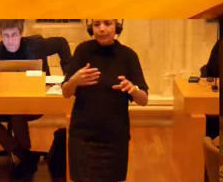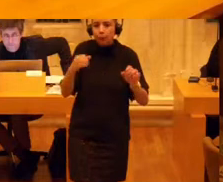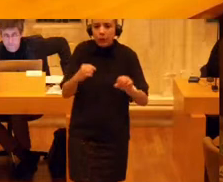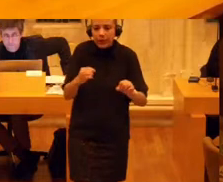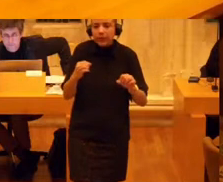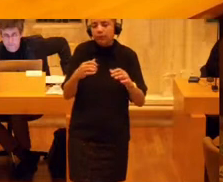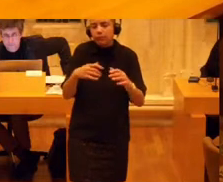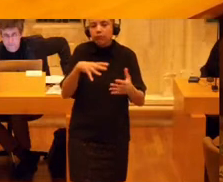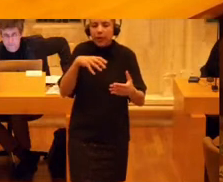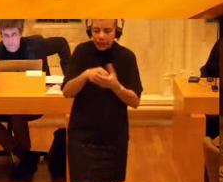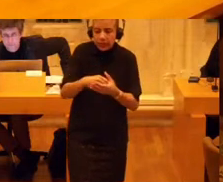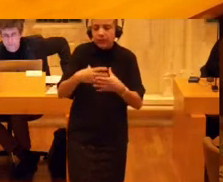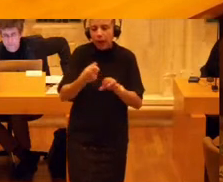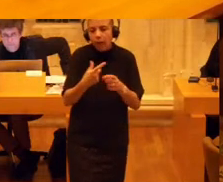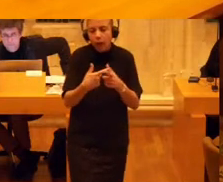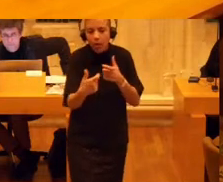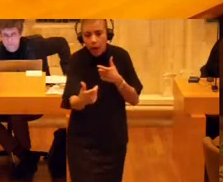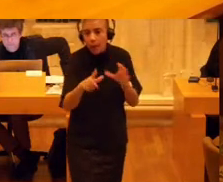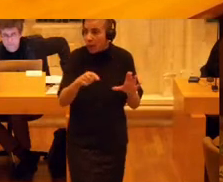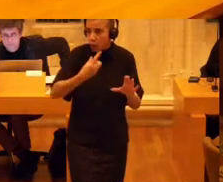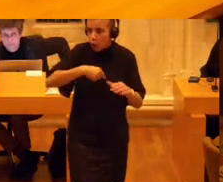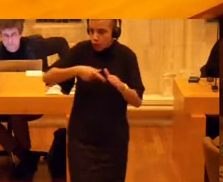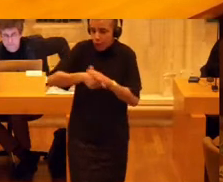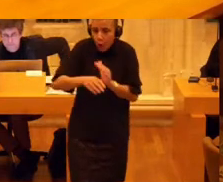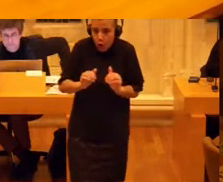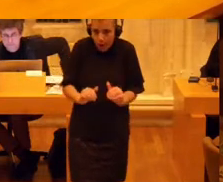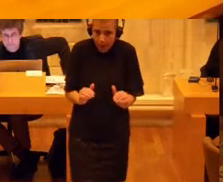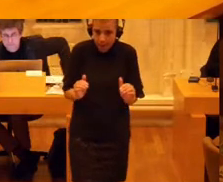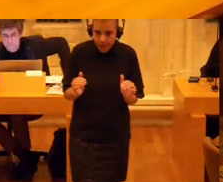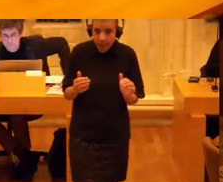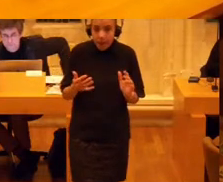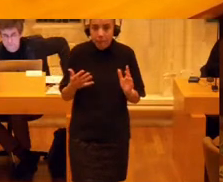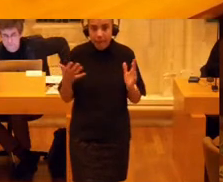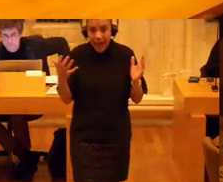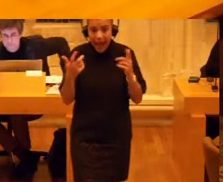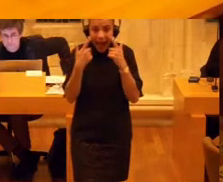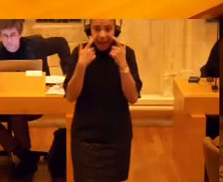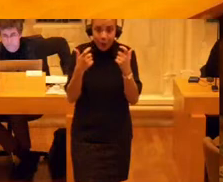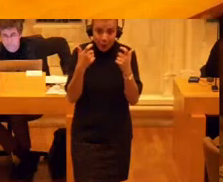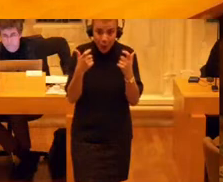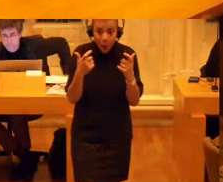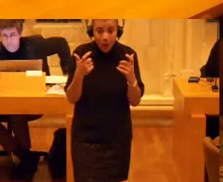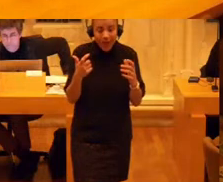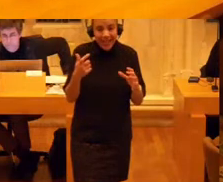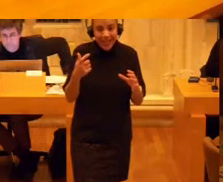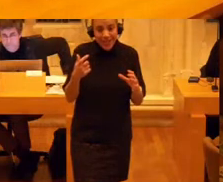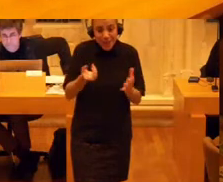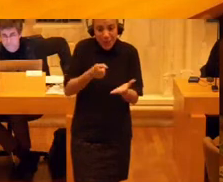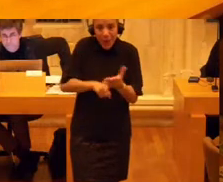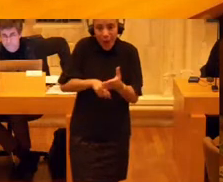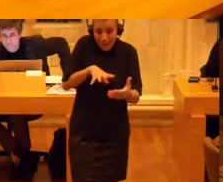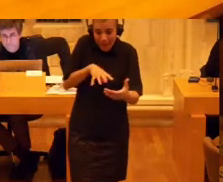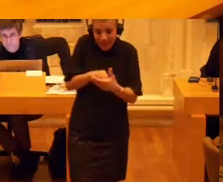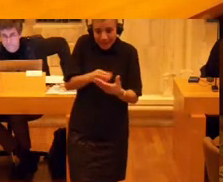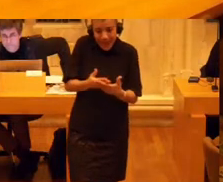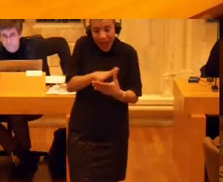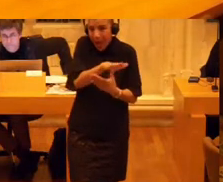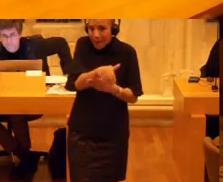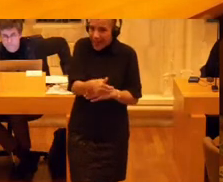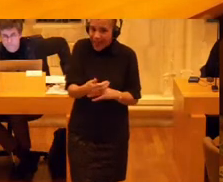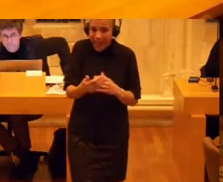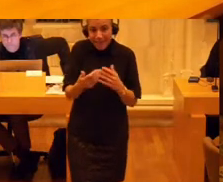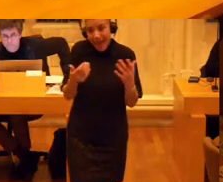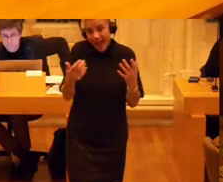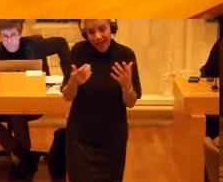lié à cette participation, c'est celui évidemment de rester dans l'encadrement d'une structure cannaise, pas forcément de celle dans laquelle